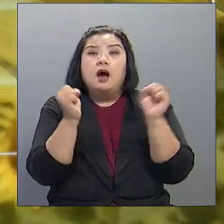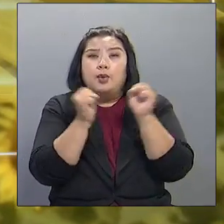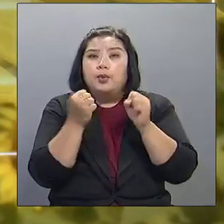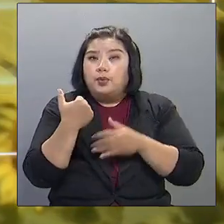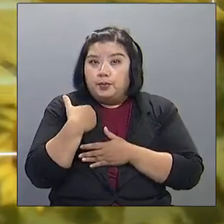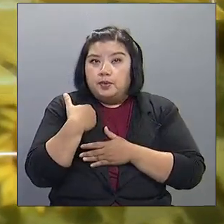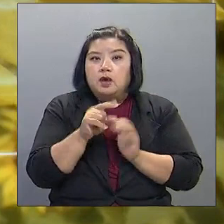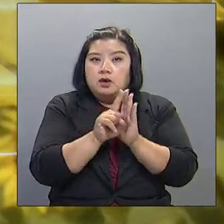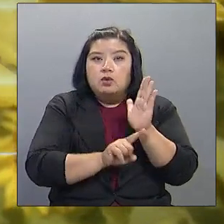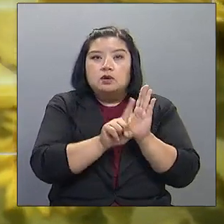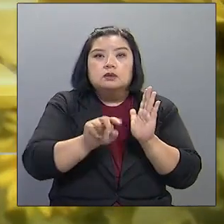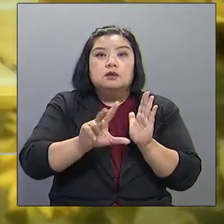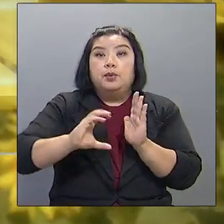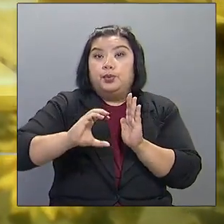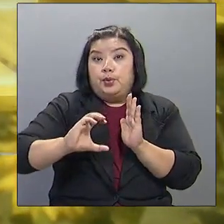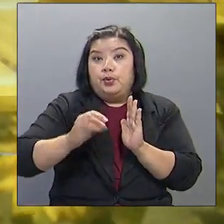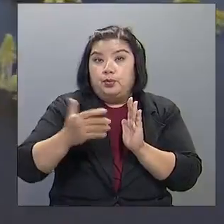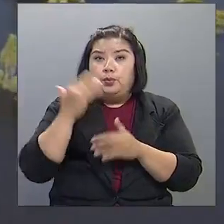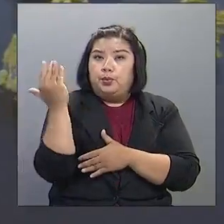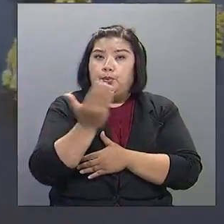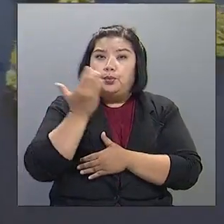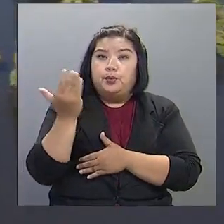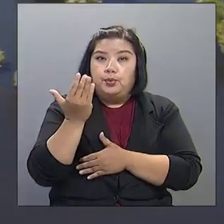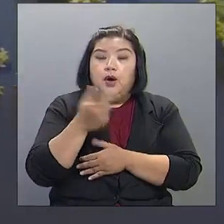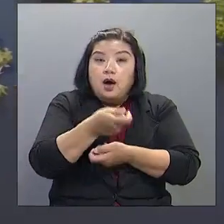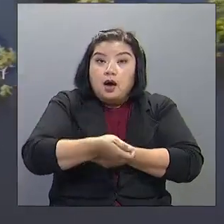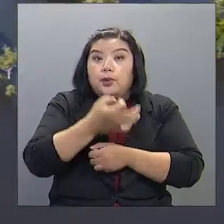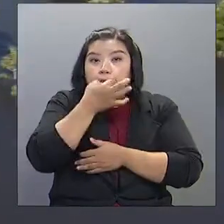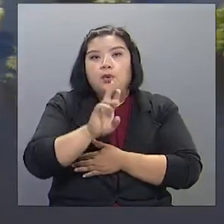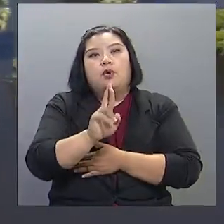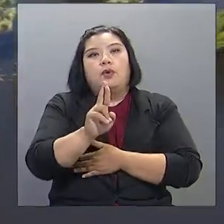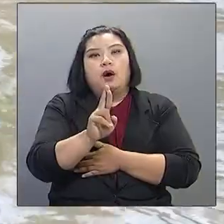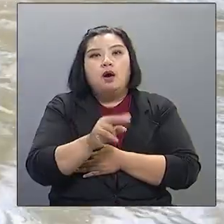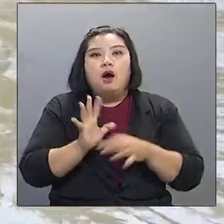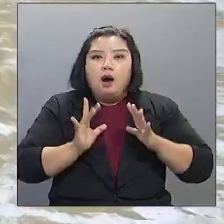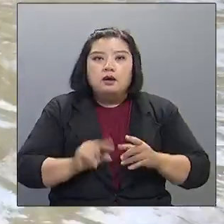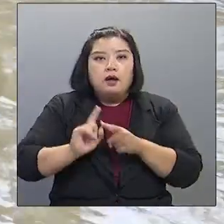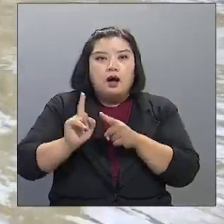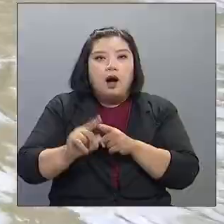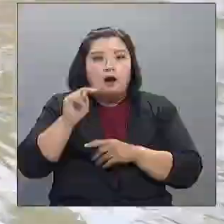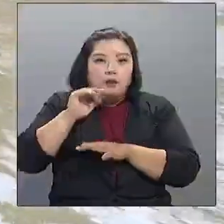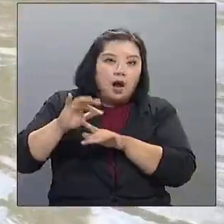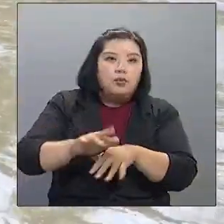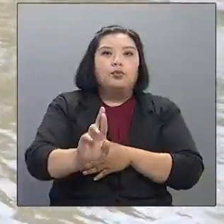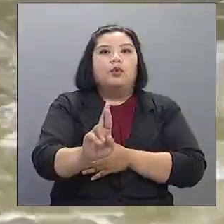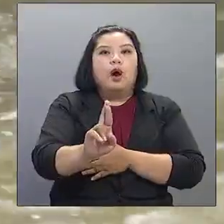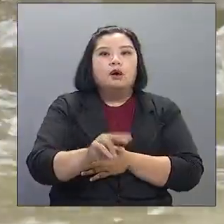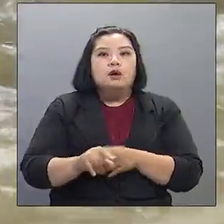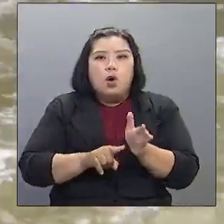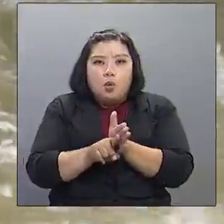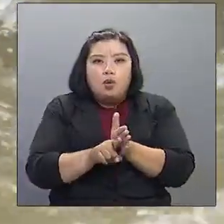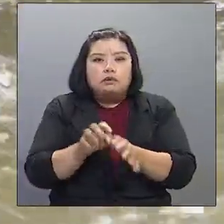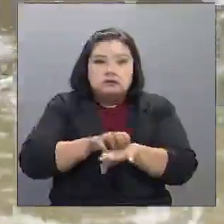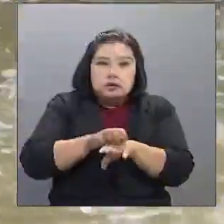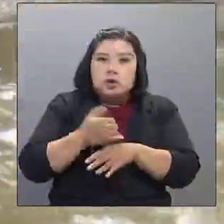ดลง 1-3 องศาเซลเซียสและมีลมแรงเกษตรกรควรระวังสัตว์มีพิษที่ลอยมากับน้ำรวมทั้งควรระวังโรคที่มากับน้ำด้ว